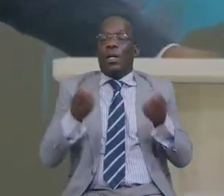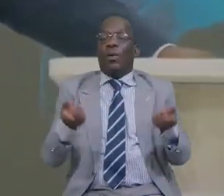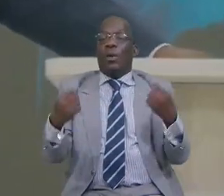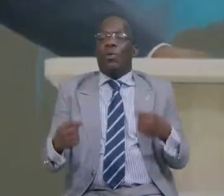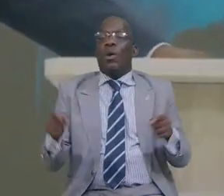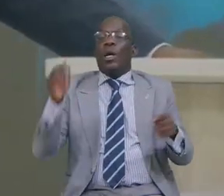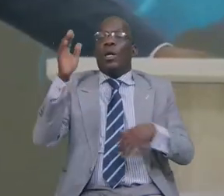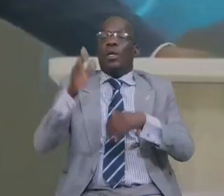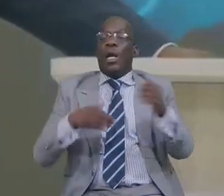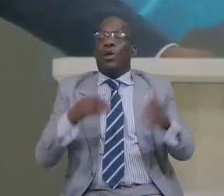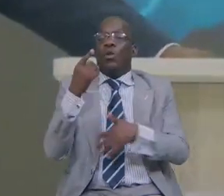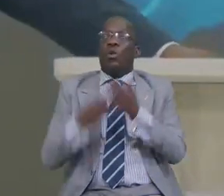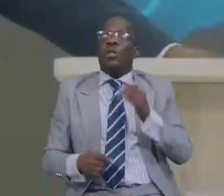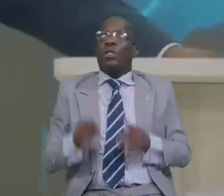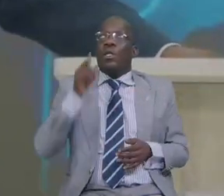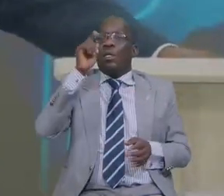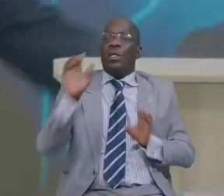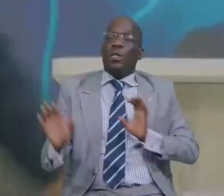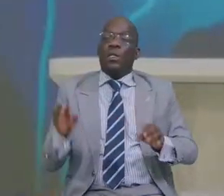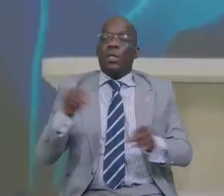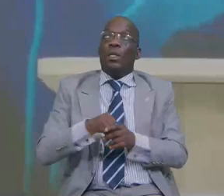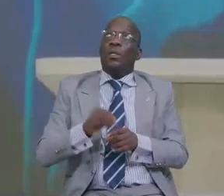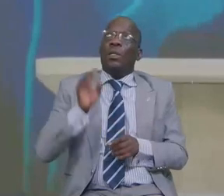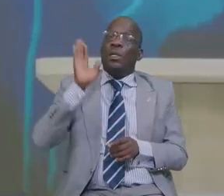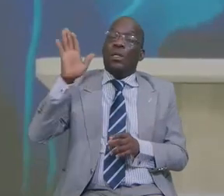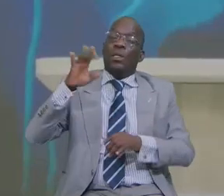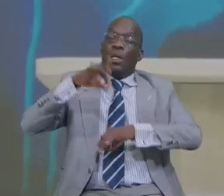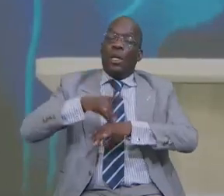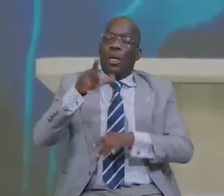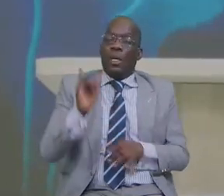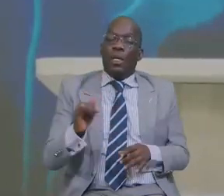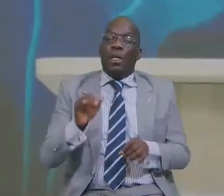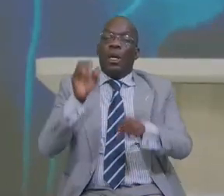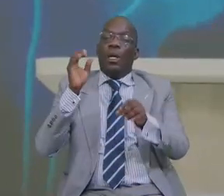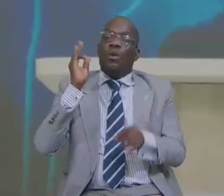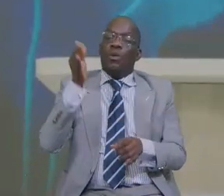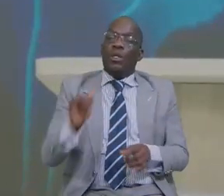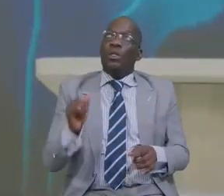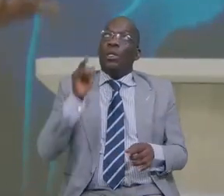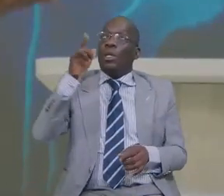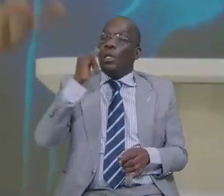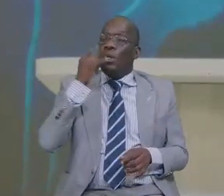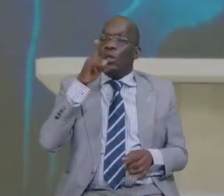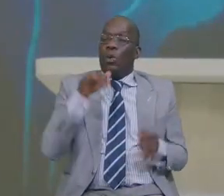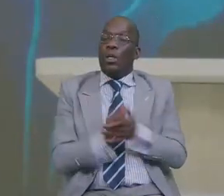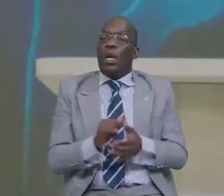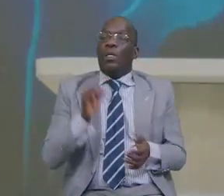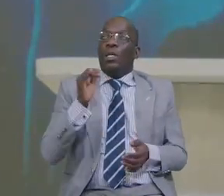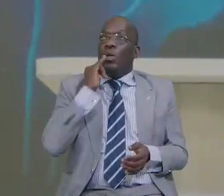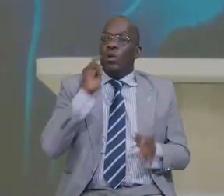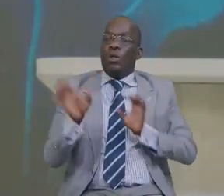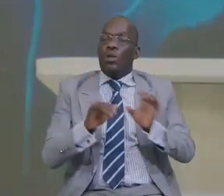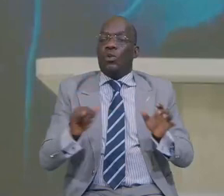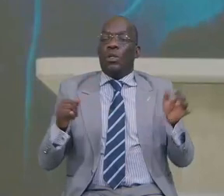survenait, plus grand ce qu'il a fait lors de son ministère terrestre, il est celui qui le fait.